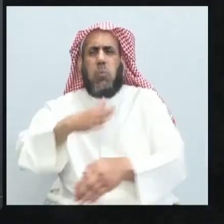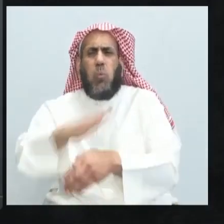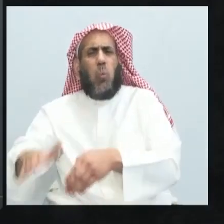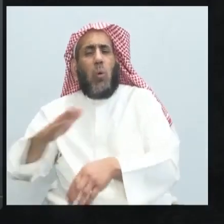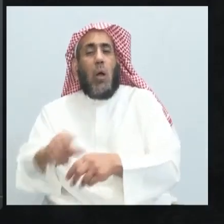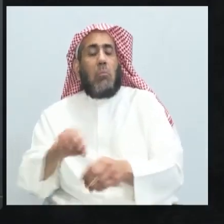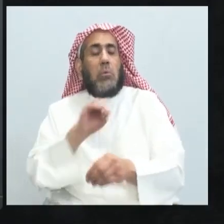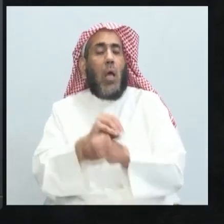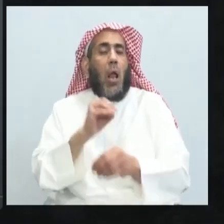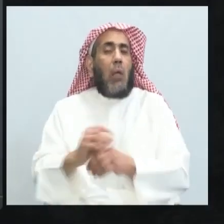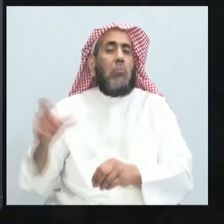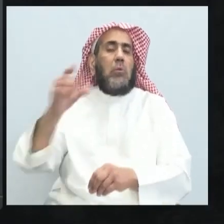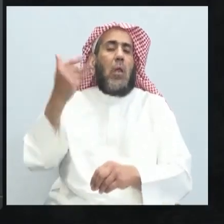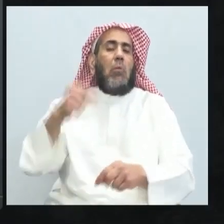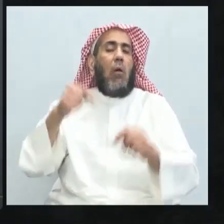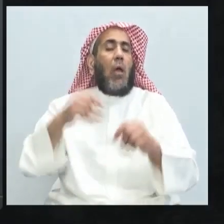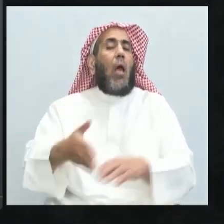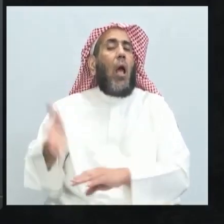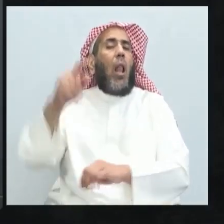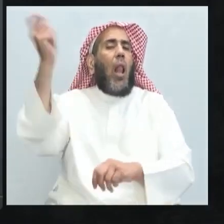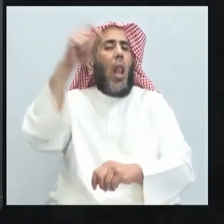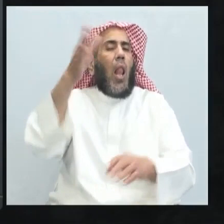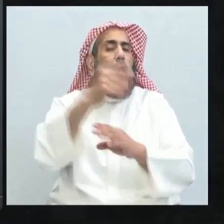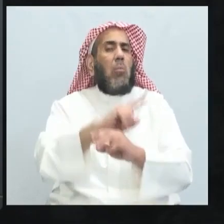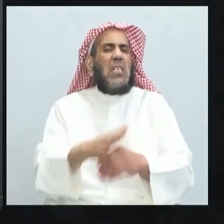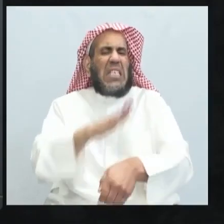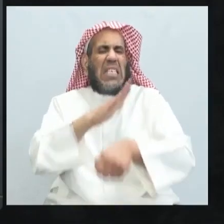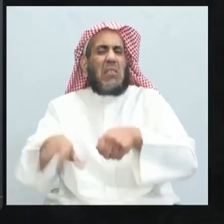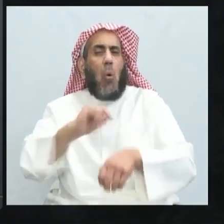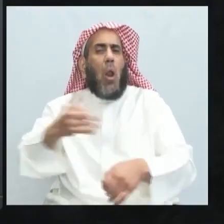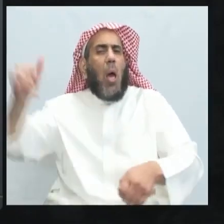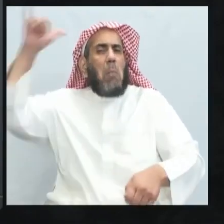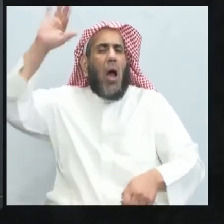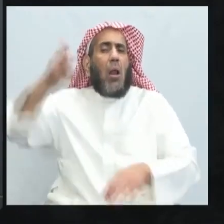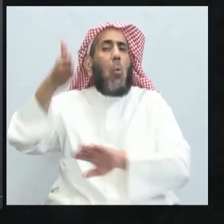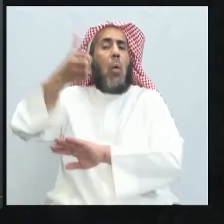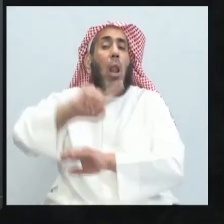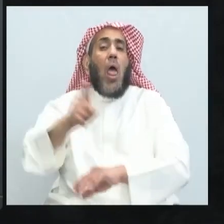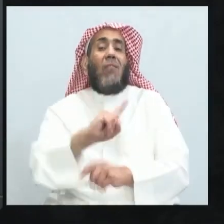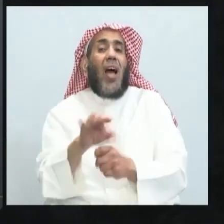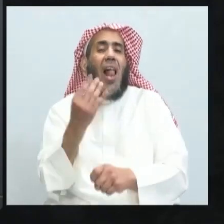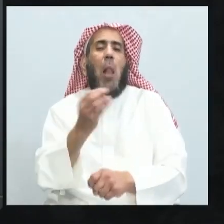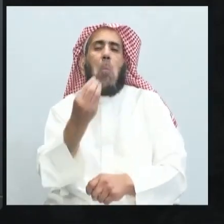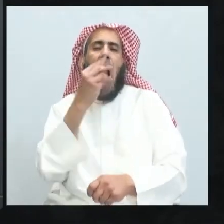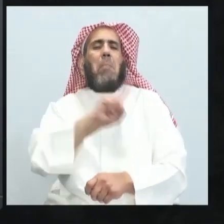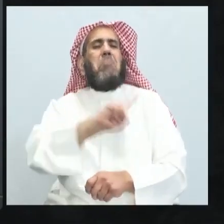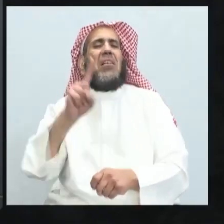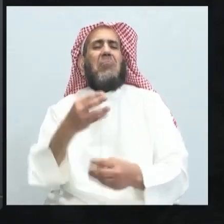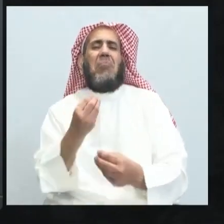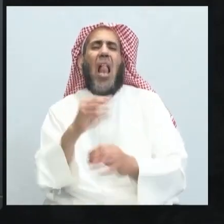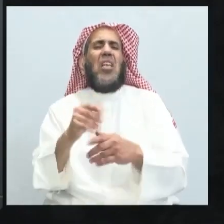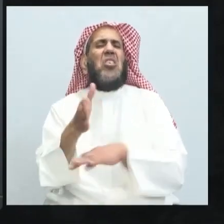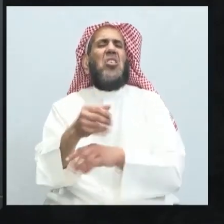وه من تعاليم الدين الاسلامي في في في الحرب كيف ان ايضا لا تذبح شاه ولا بقره ولا بعيرا الا لماه الا ان اردتم